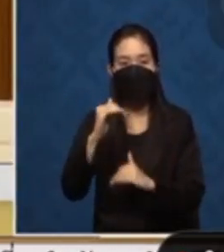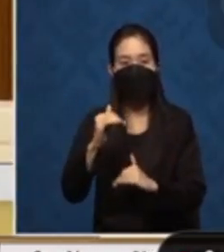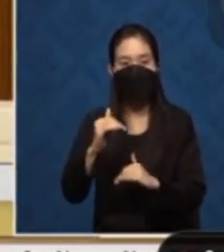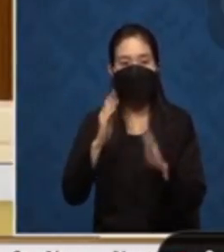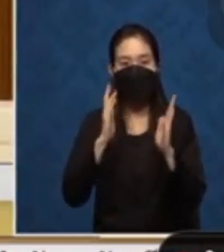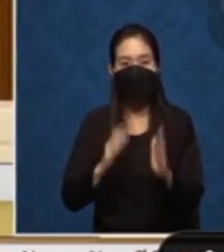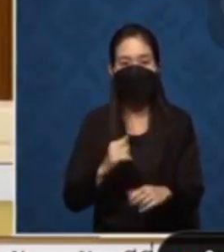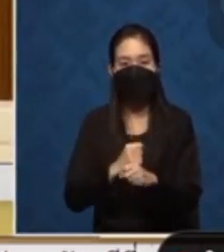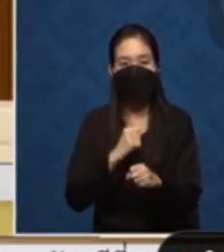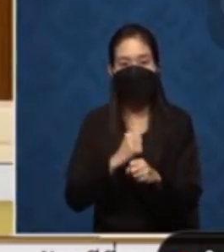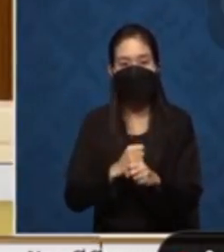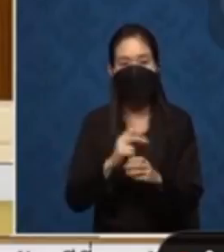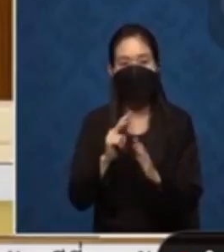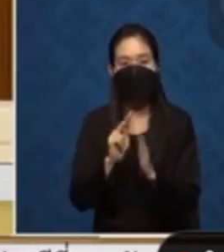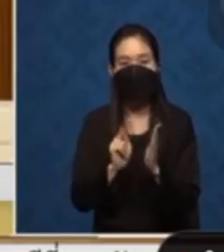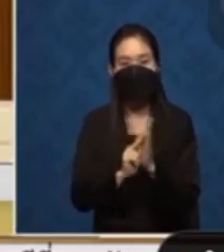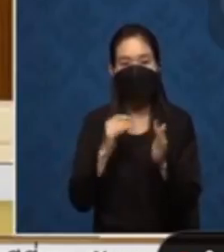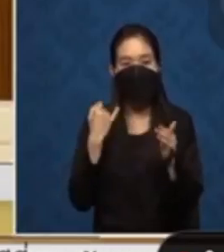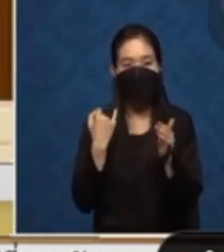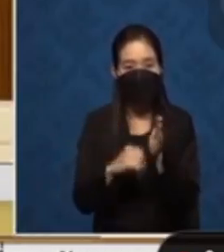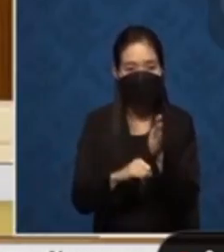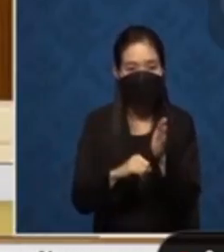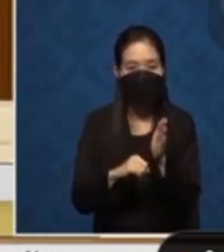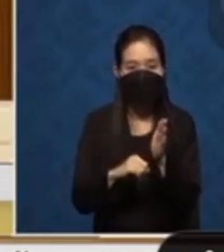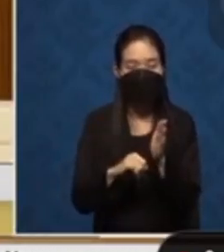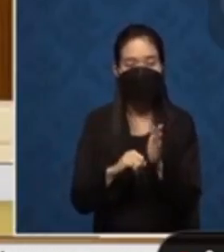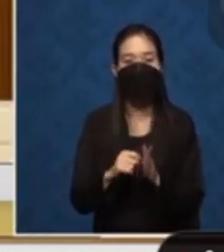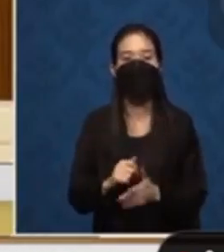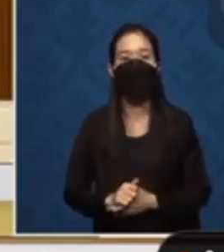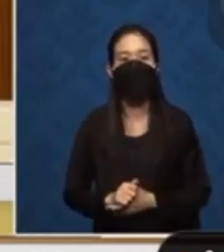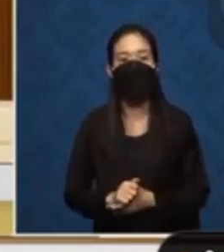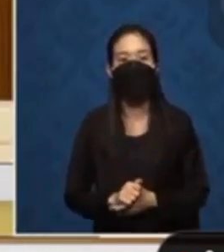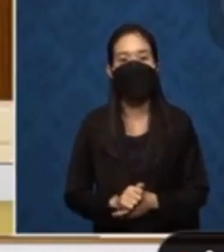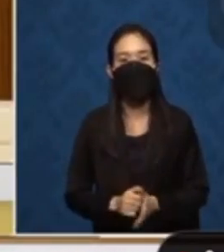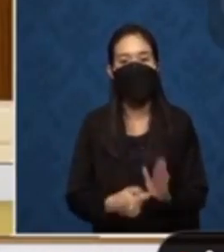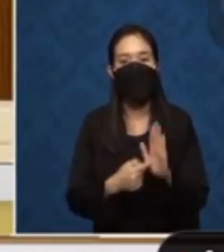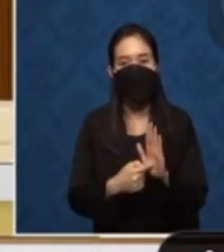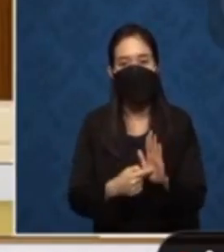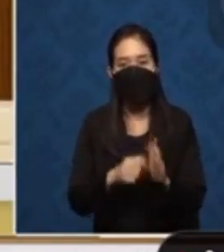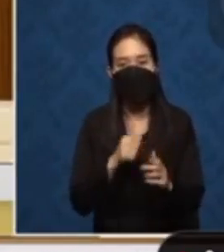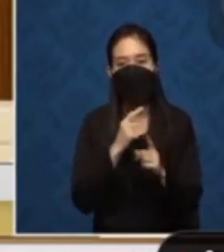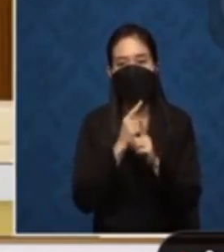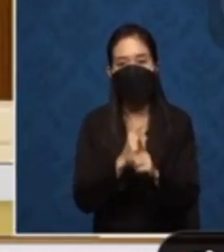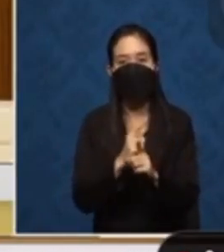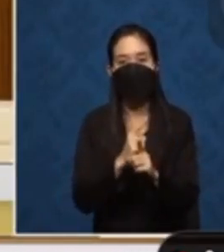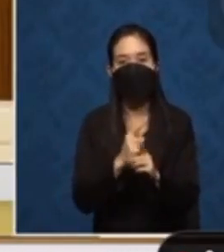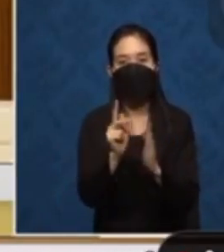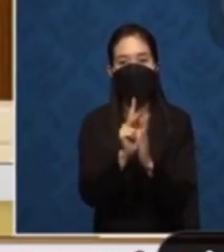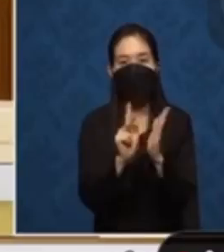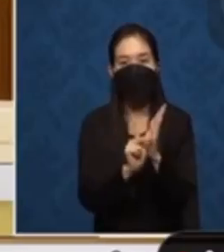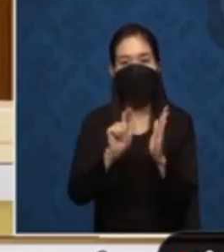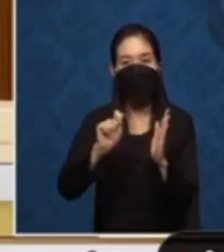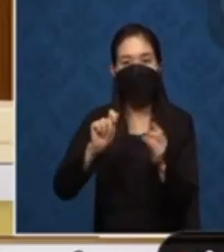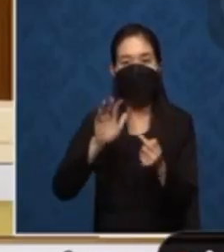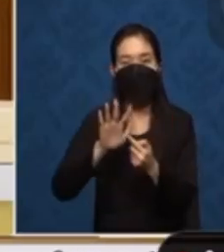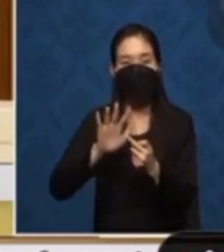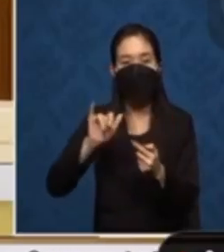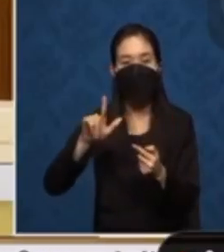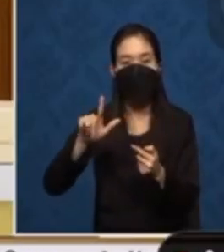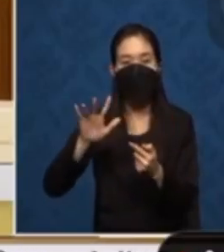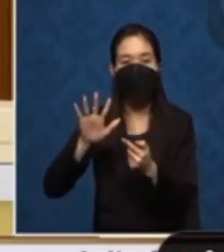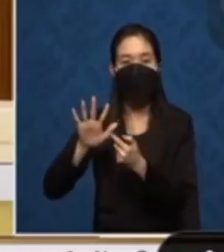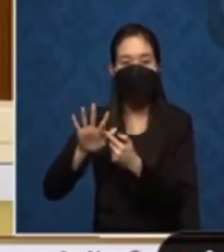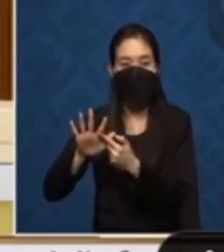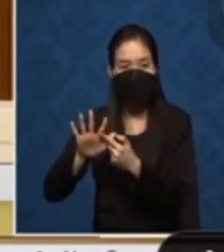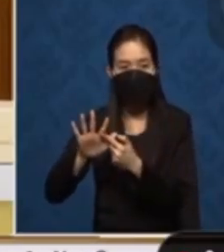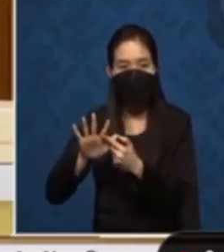ูกดำเนินคดีทางอายาบางประเภทได้แก่คดีความผิดตามประมูลกฎหมายอายาเกี่ยวกับความมนคงความผิตามประมลกฎ